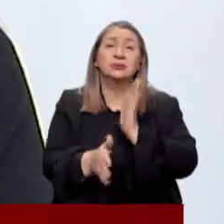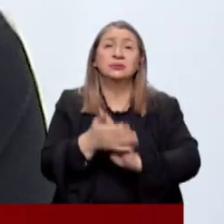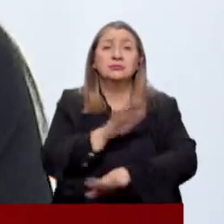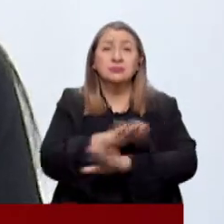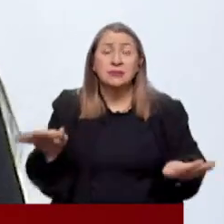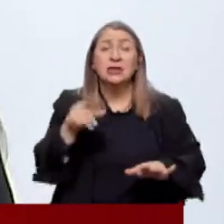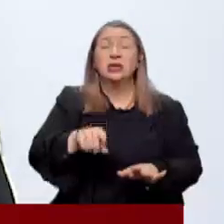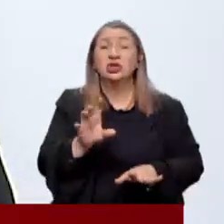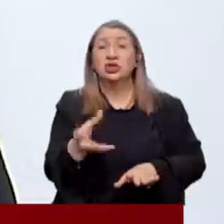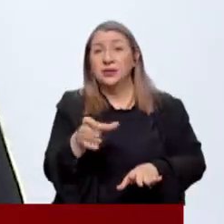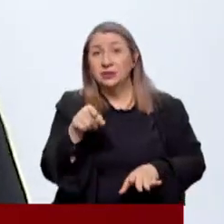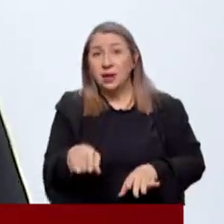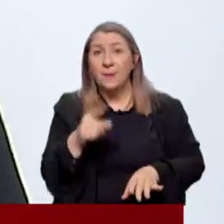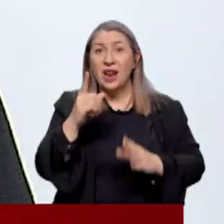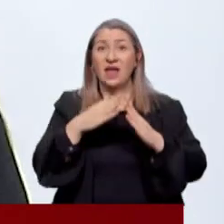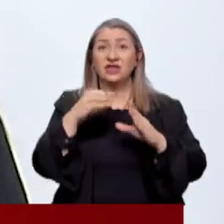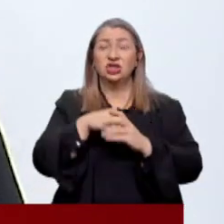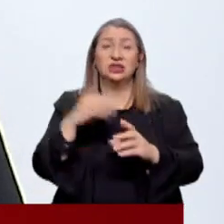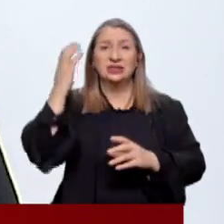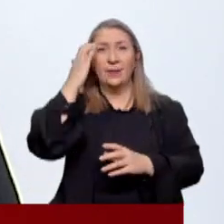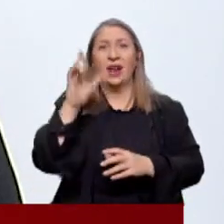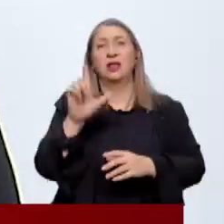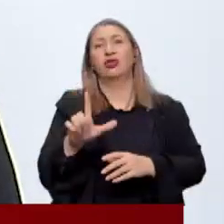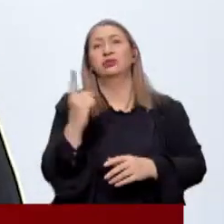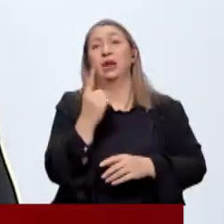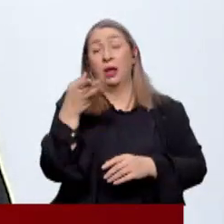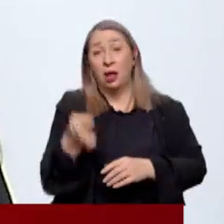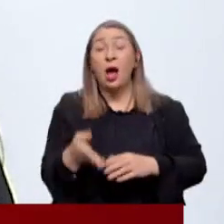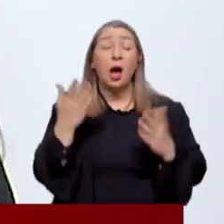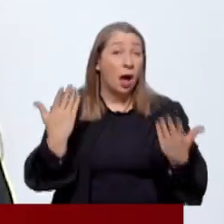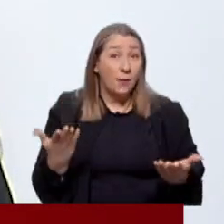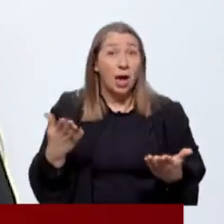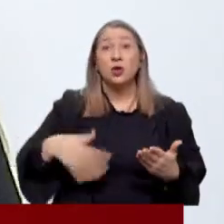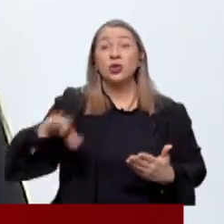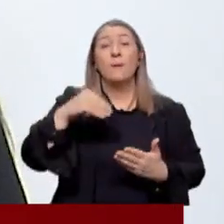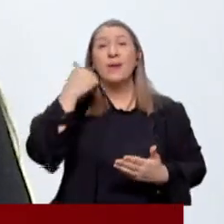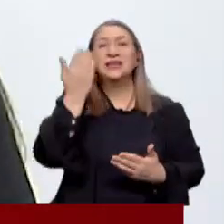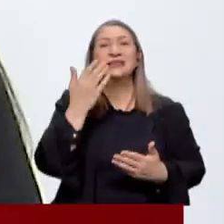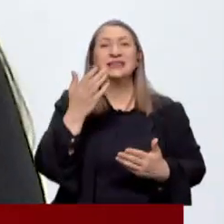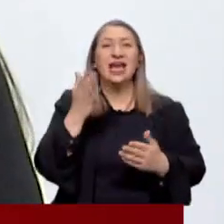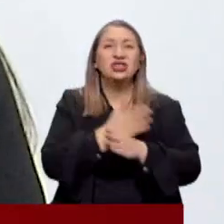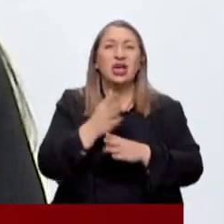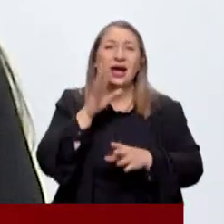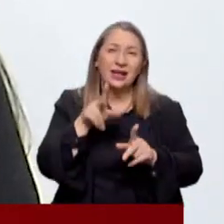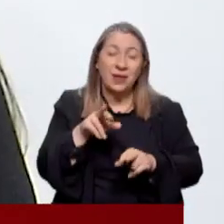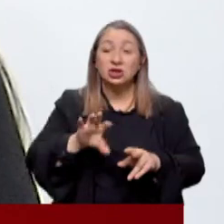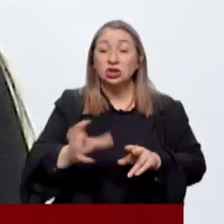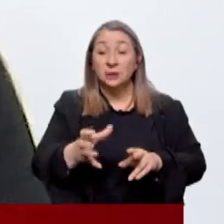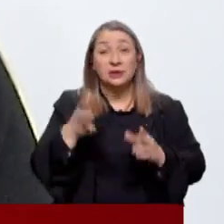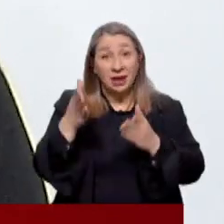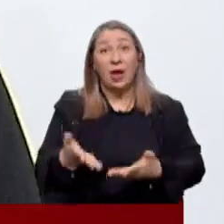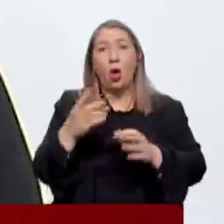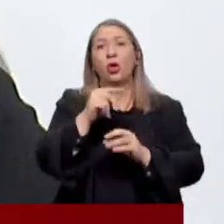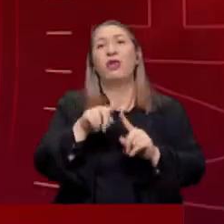göre çamaşır makinesi de bir ev için temel ihtiyaçlardan biri. Ancak tüm beyaz eşyalarda olduğu gibi çamaşır makinesinde